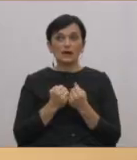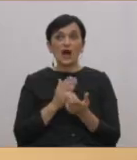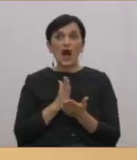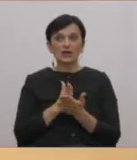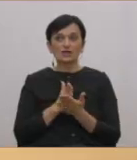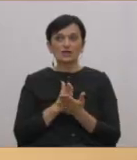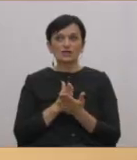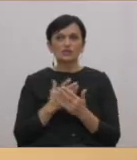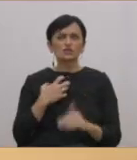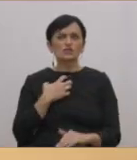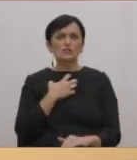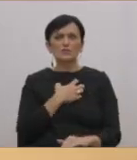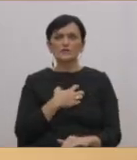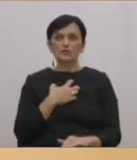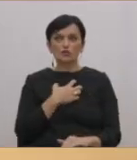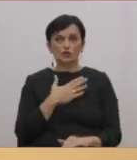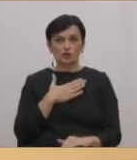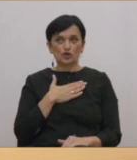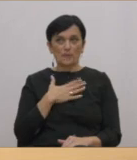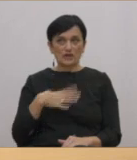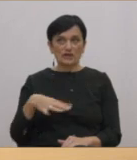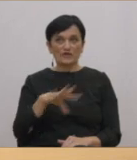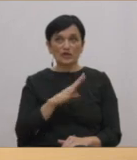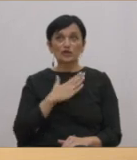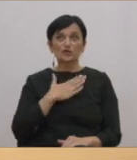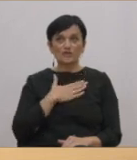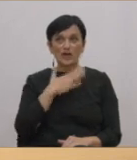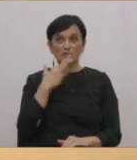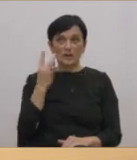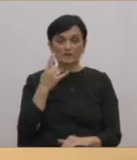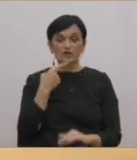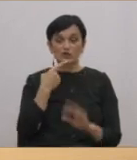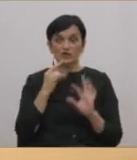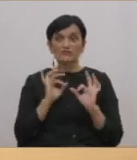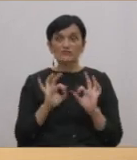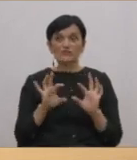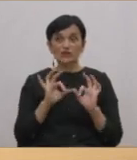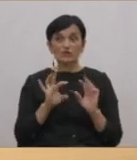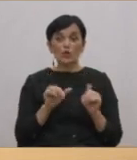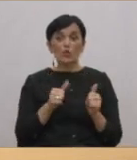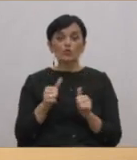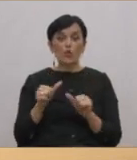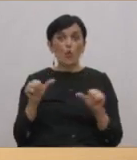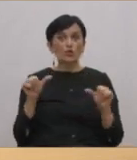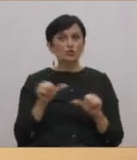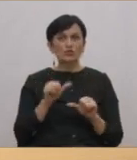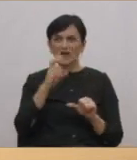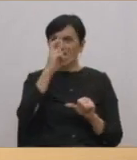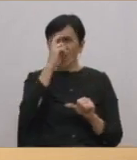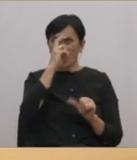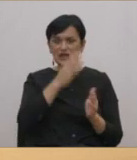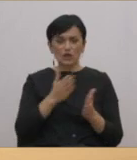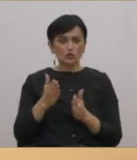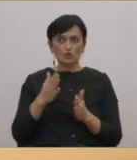არის სასიცოცხლოდ მნიშვნელოვანი ჩემი ქვეყნისთვის და ჩვენ არაერთხელ გვითქვამს, რომ როგორი ცუდი ხელისუფლებაც არ უნდა ყავდეს